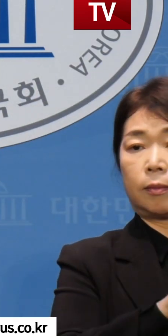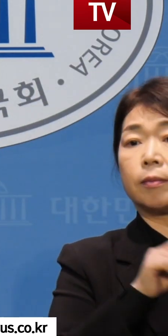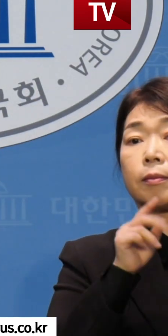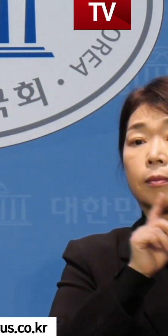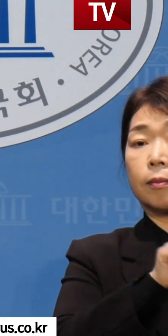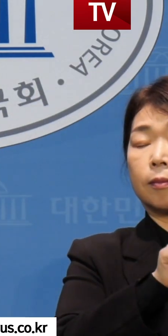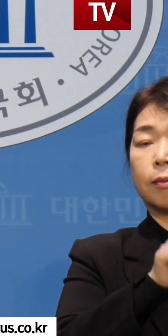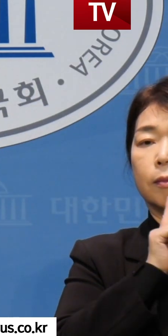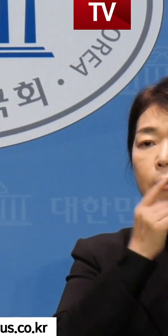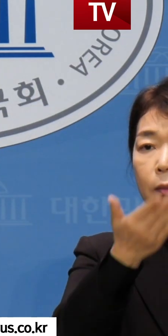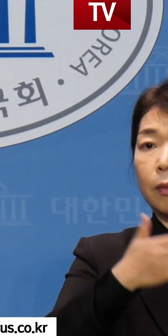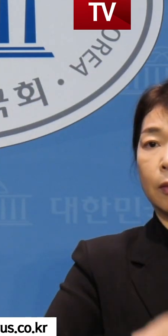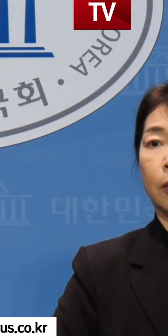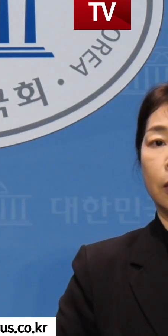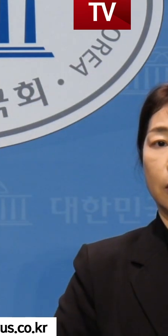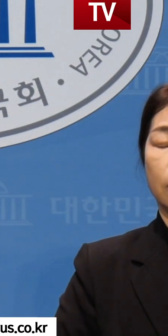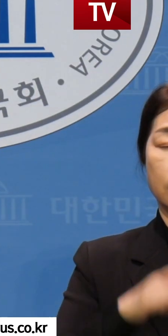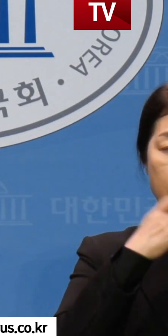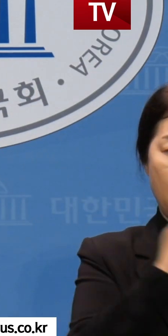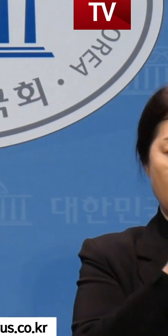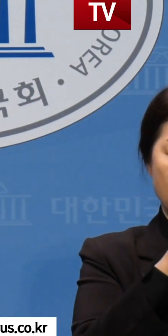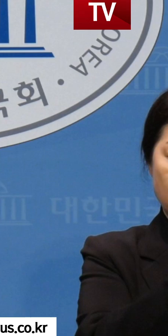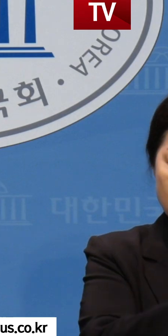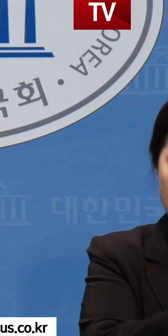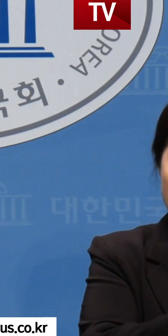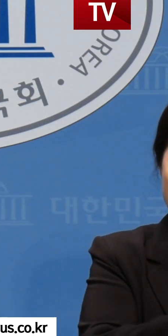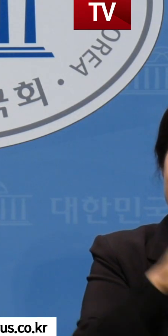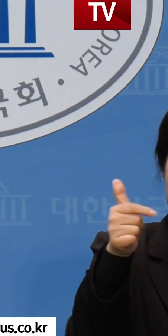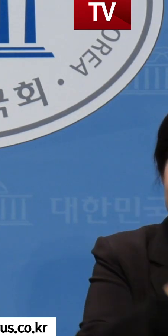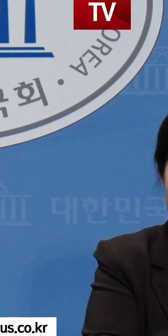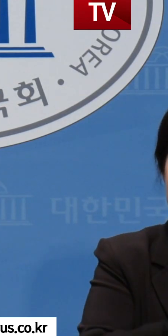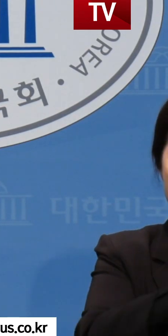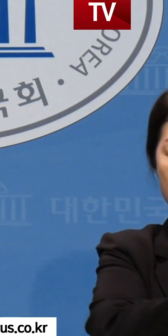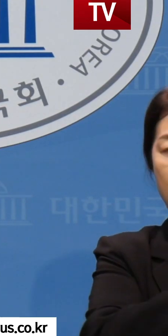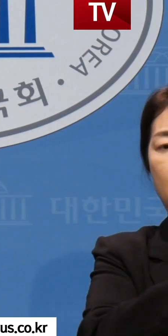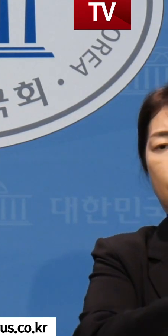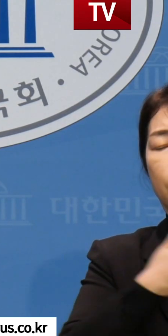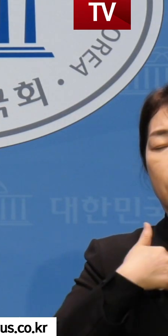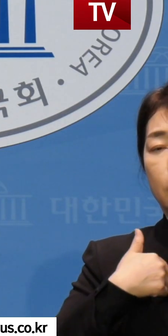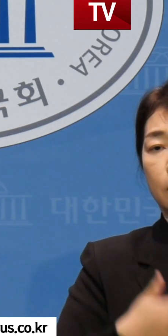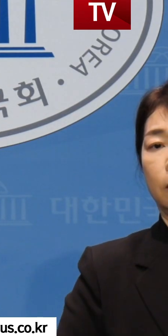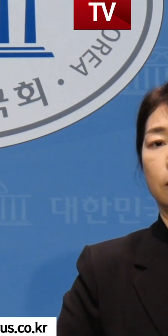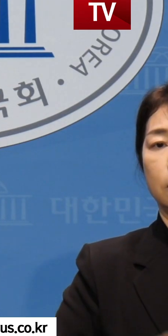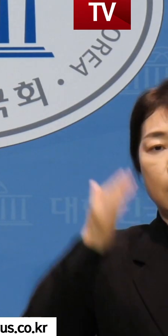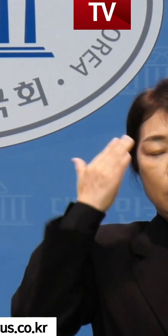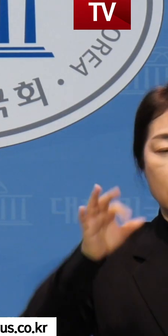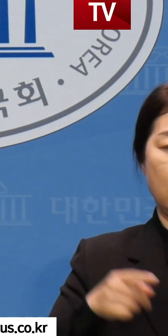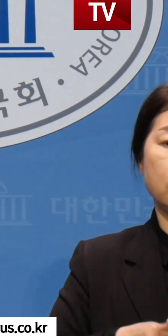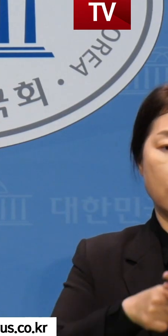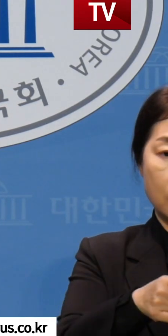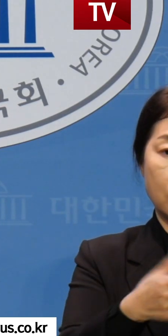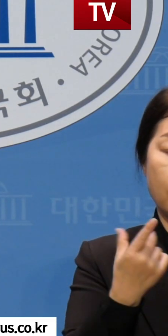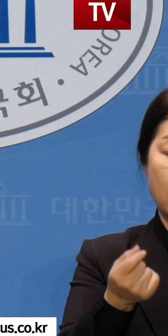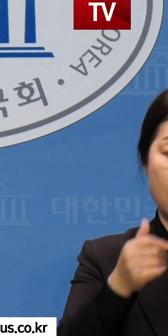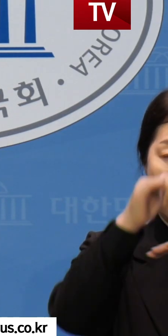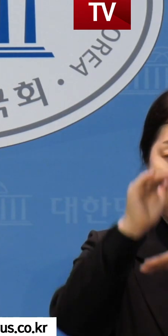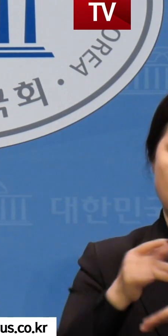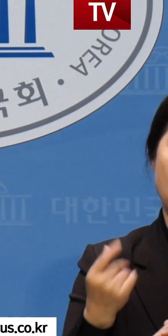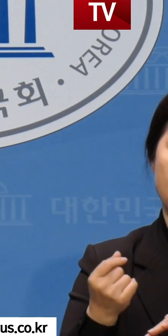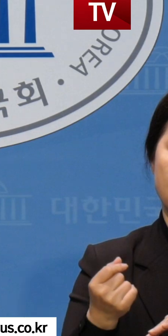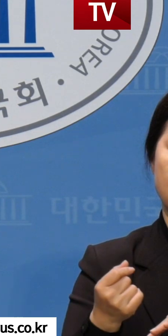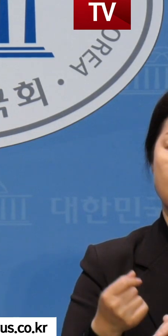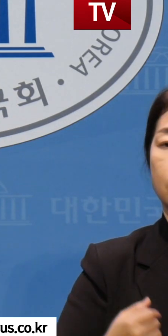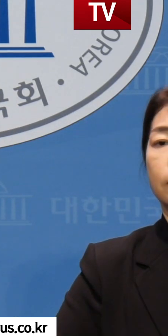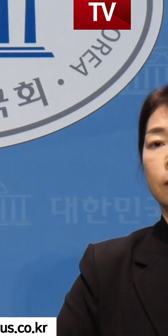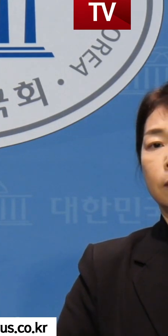셋째, 강력한 가계부채 축소 정책을 실시해야 됩니다. 이미 한은이 제안한 방안이고 이 디리버리지 방안의 구체적인 것들은 다음과